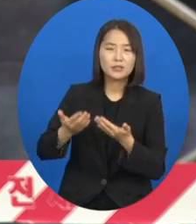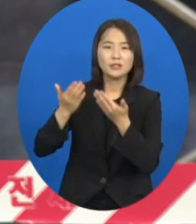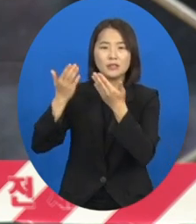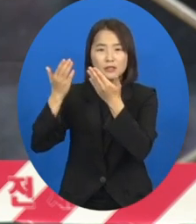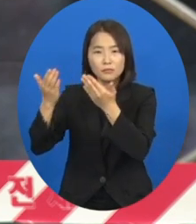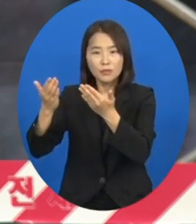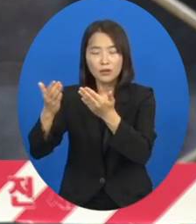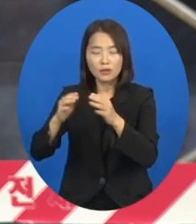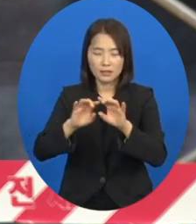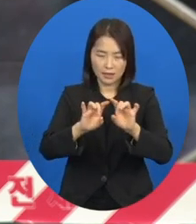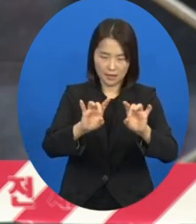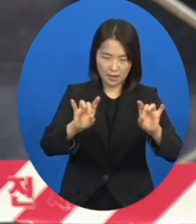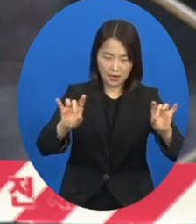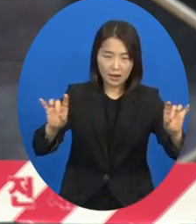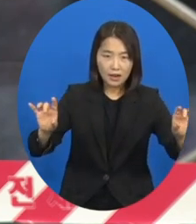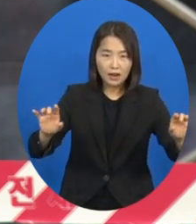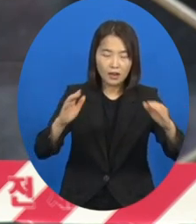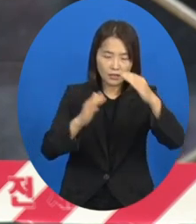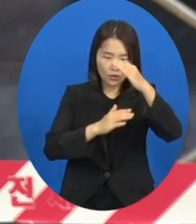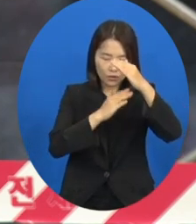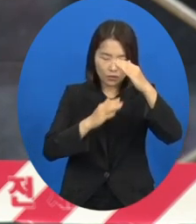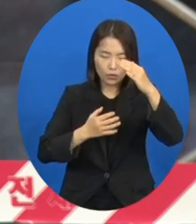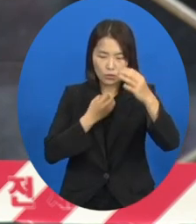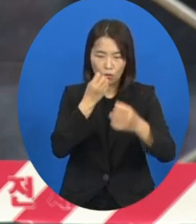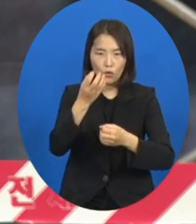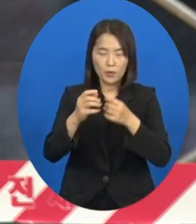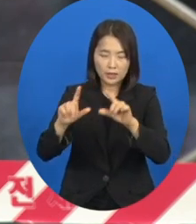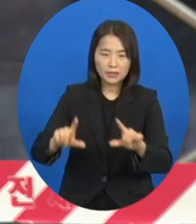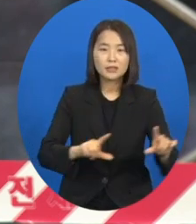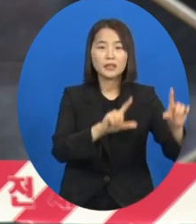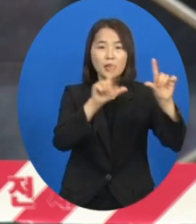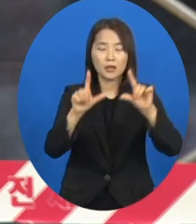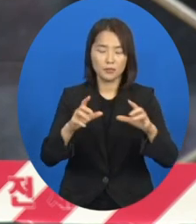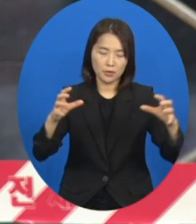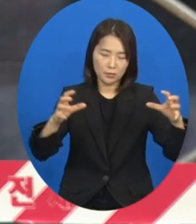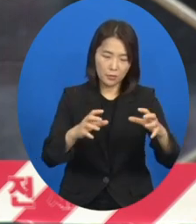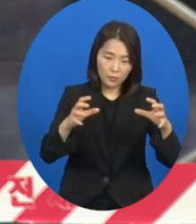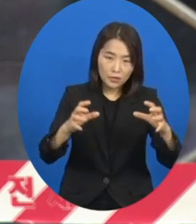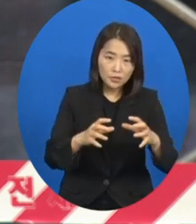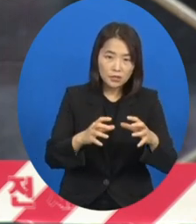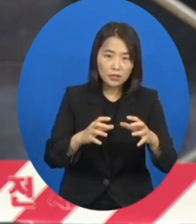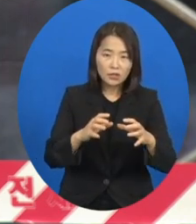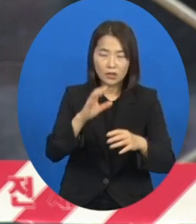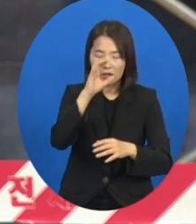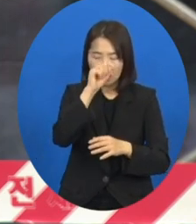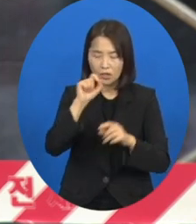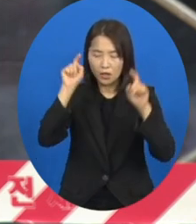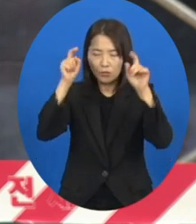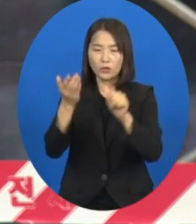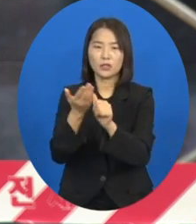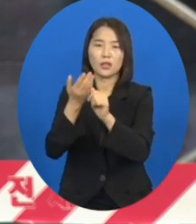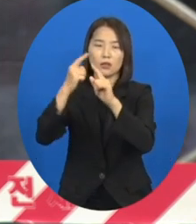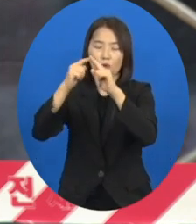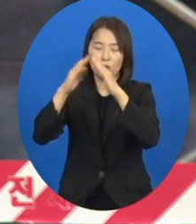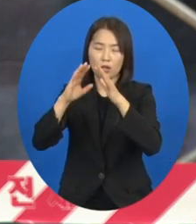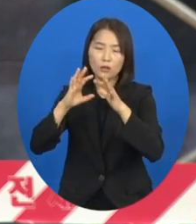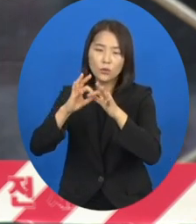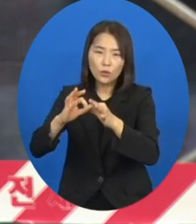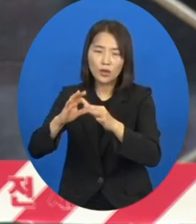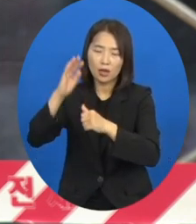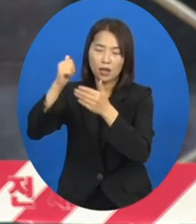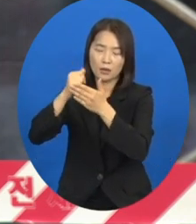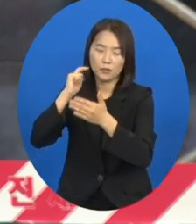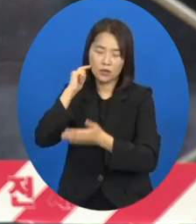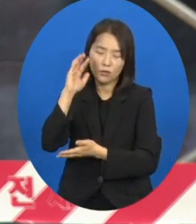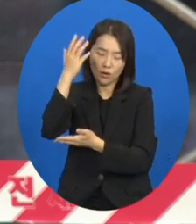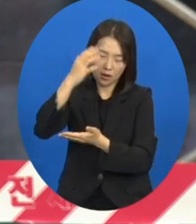우리 한 사람 한 사람의 성도의 고백과 삶이 모아져서 우리 선한 목자 교회를 통해서 하나님이 영광